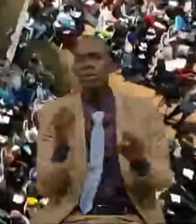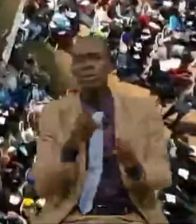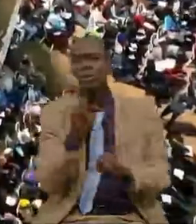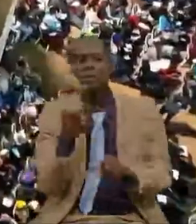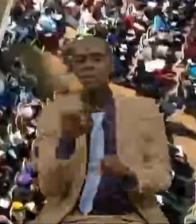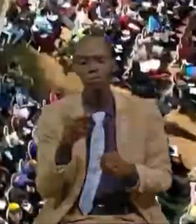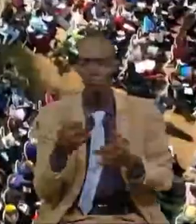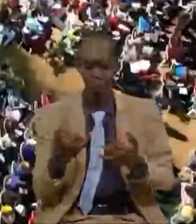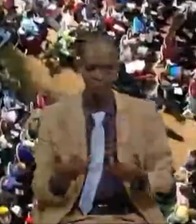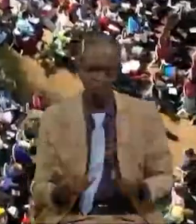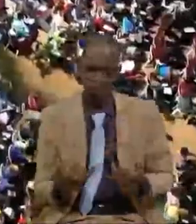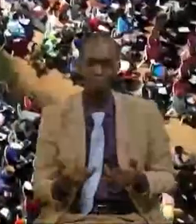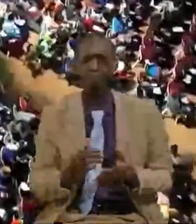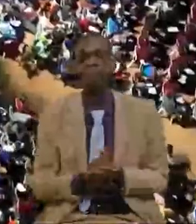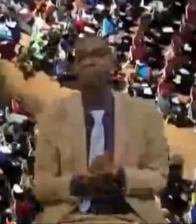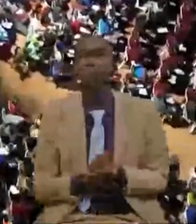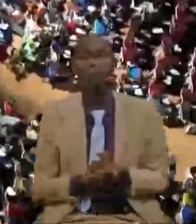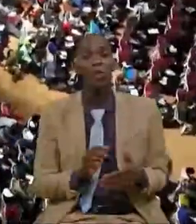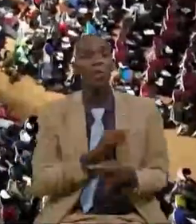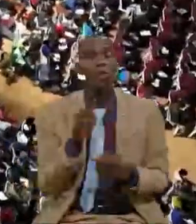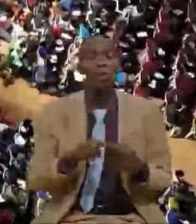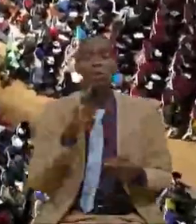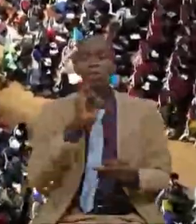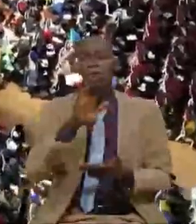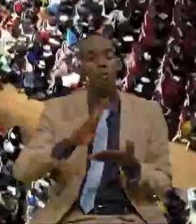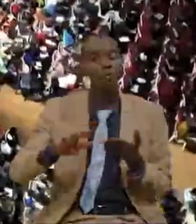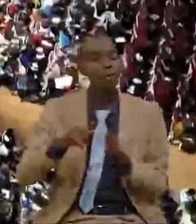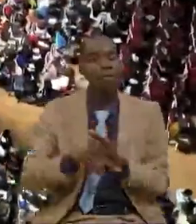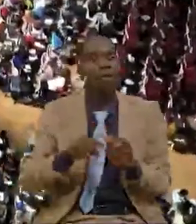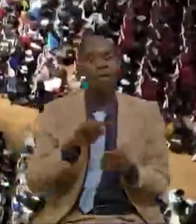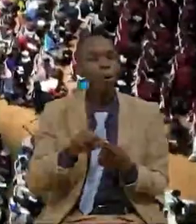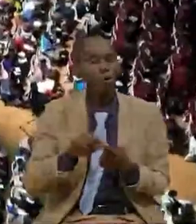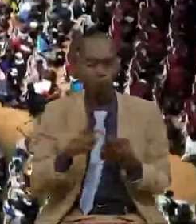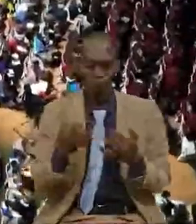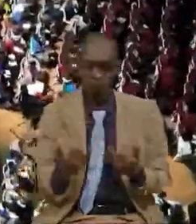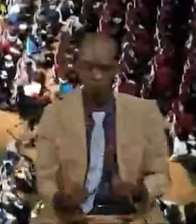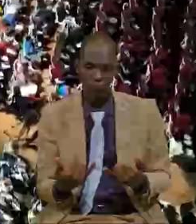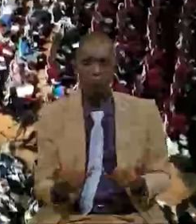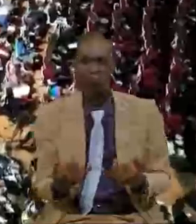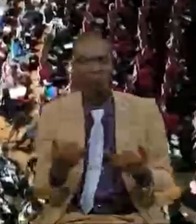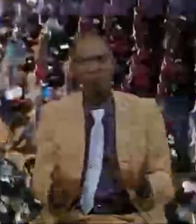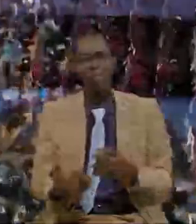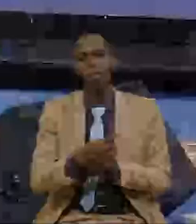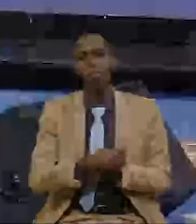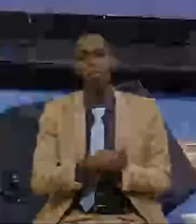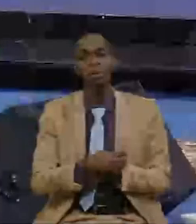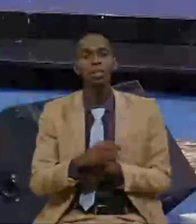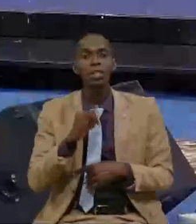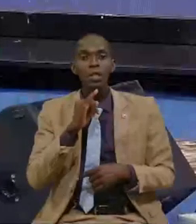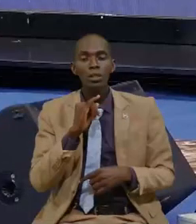Quand votre salut maintenant, ce jour, quand votre pardon maintenant, ce